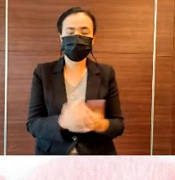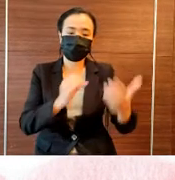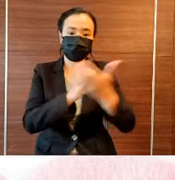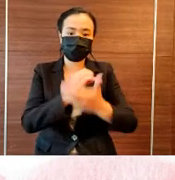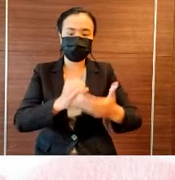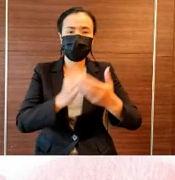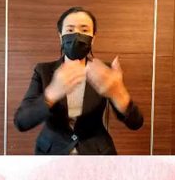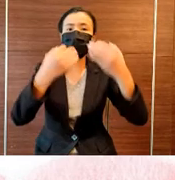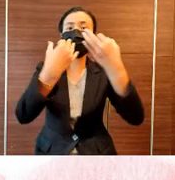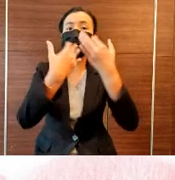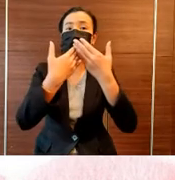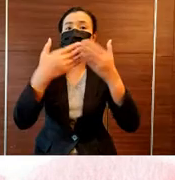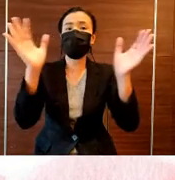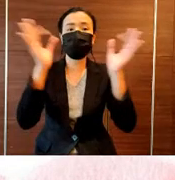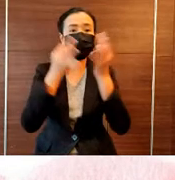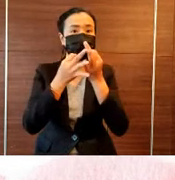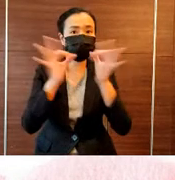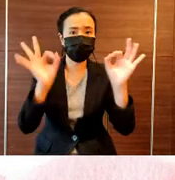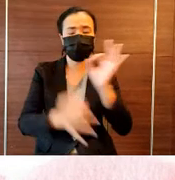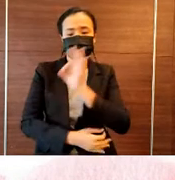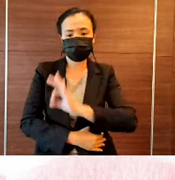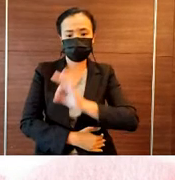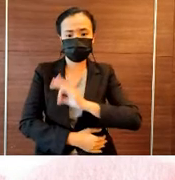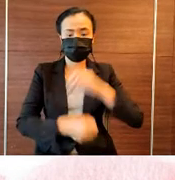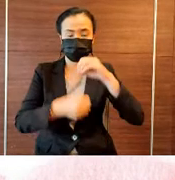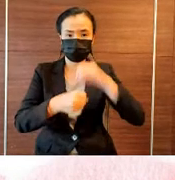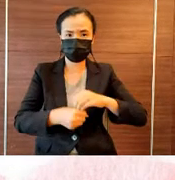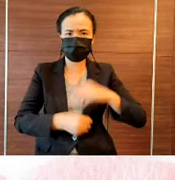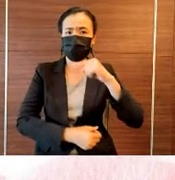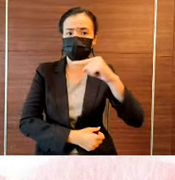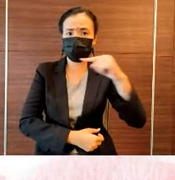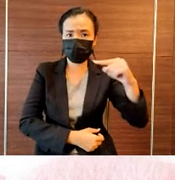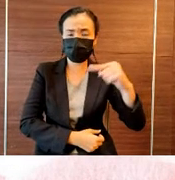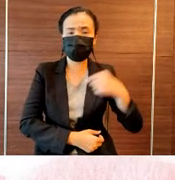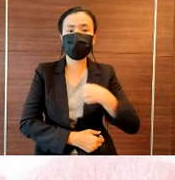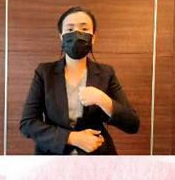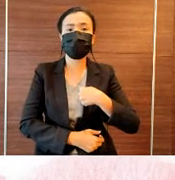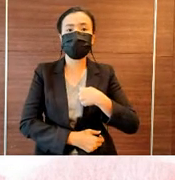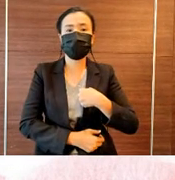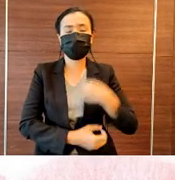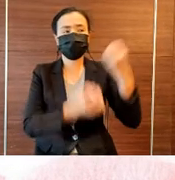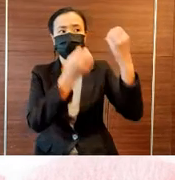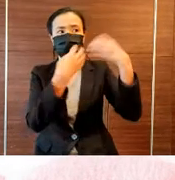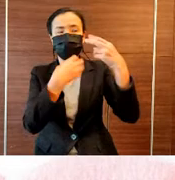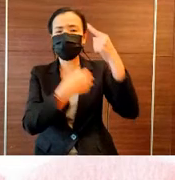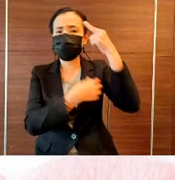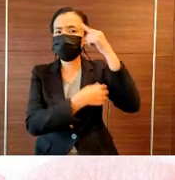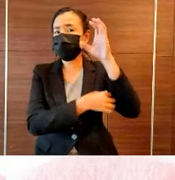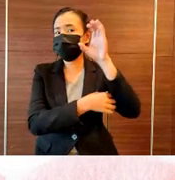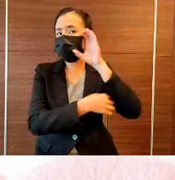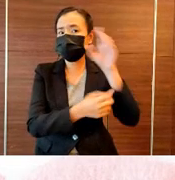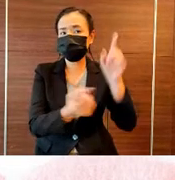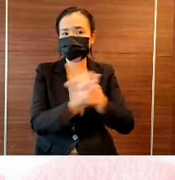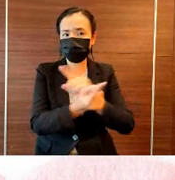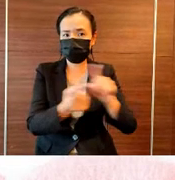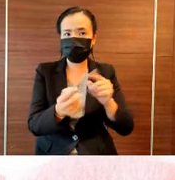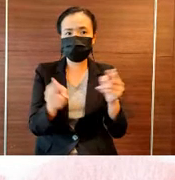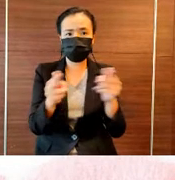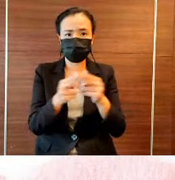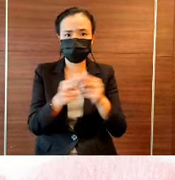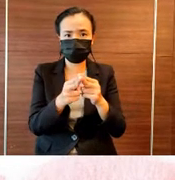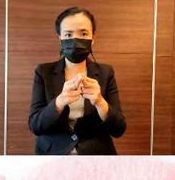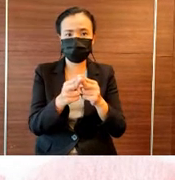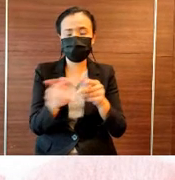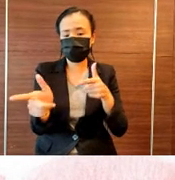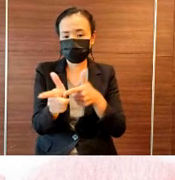ลดปล่อยความรู้สึกนั้นและบางคนอาจจะมีความรู้สึกภายในต่อตัวเองในทางลบเช่นจากการสั่งสอนหรือความคิดความเชื่อในสังคมว่าการมีเซ็กระหว่างช